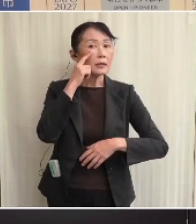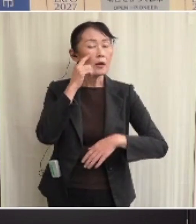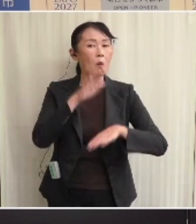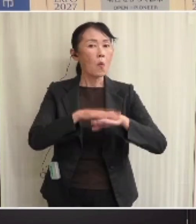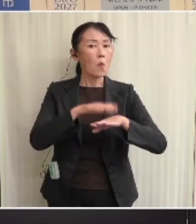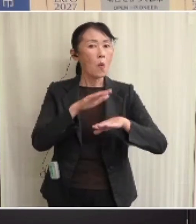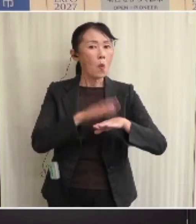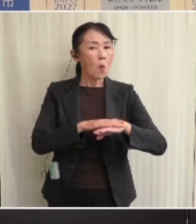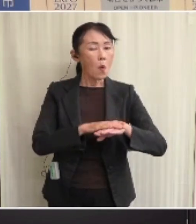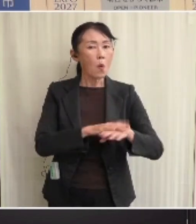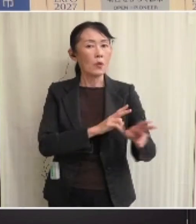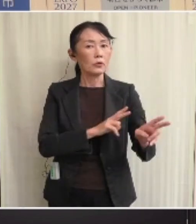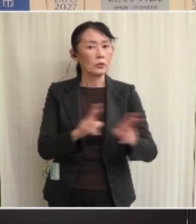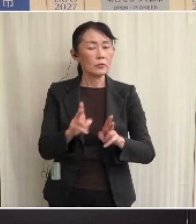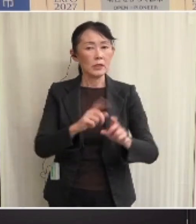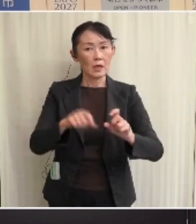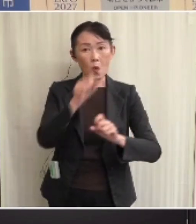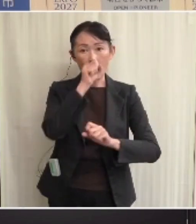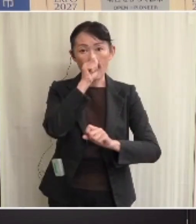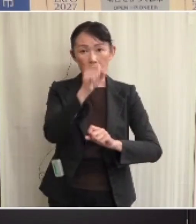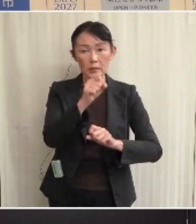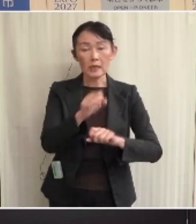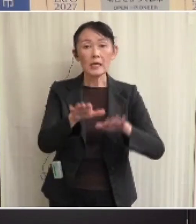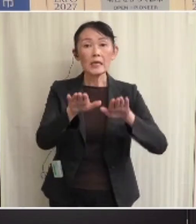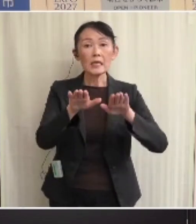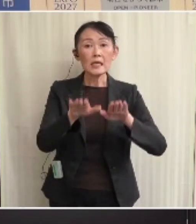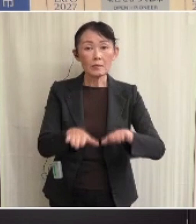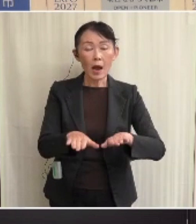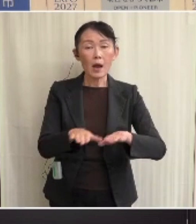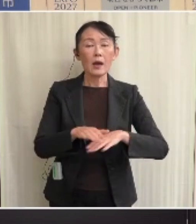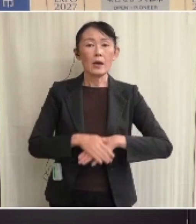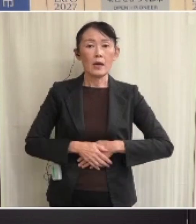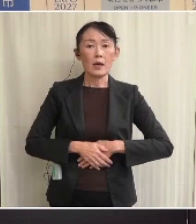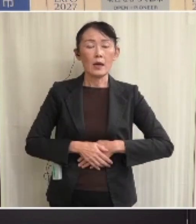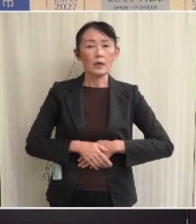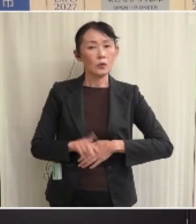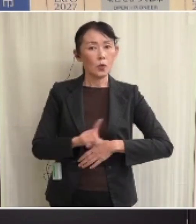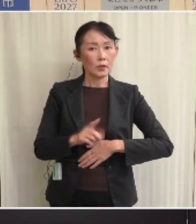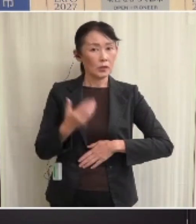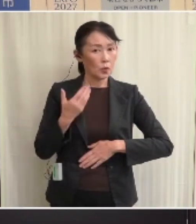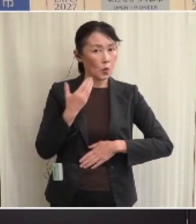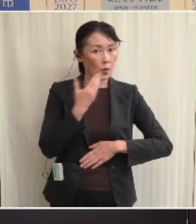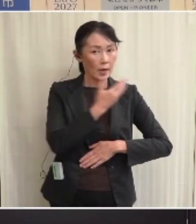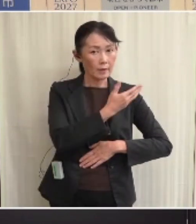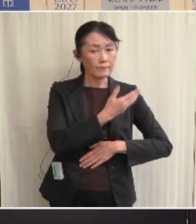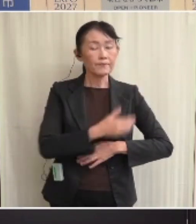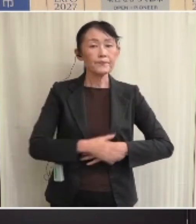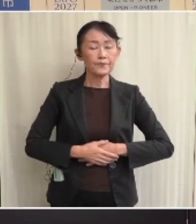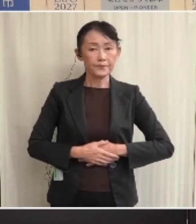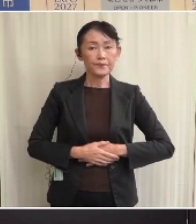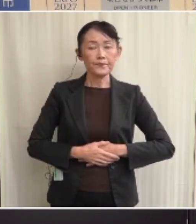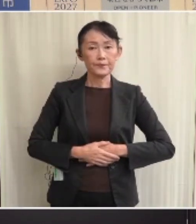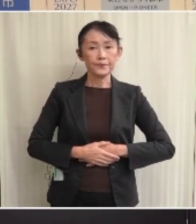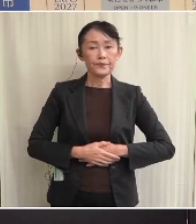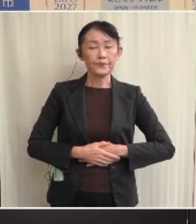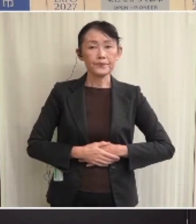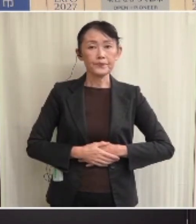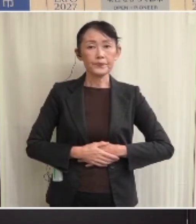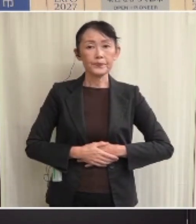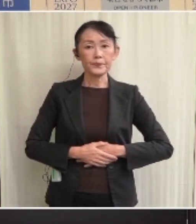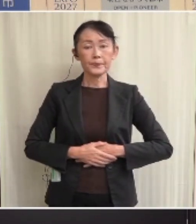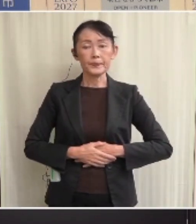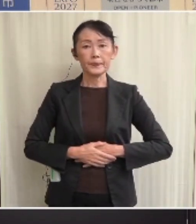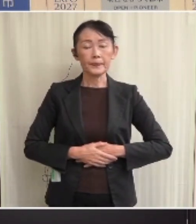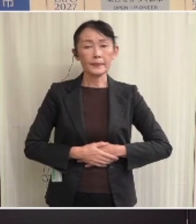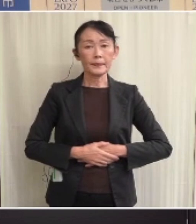が非常に大事になってくるかなと思うんですが、今現時点でこうどんなふうにお考えでしょうかというのを伺えればと思います。 はい、ありがとうございます